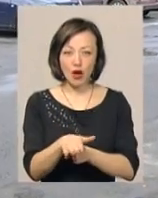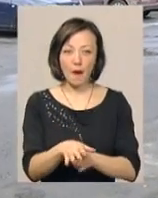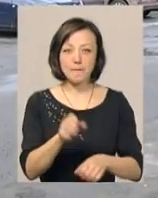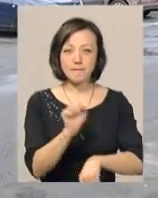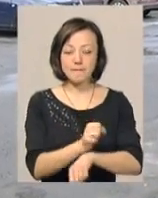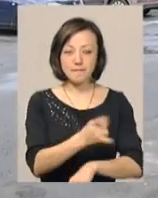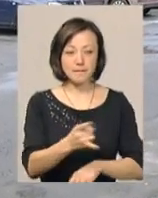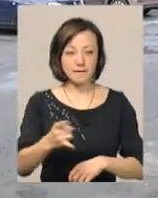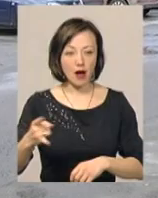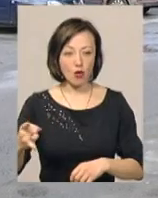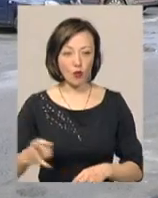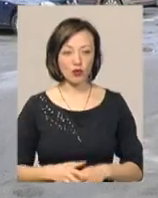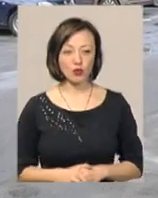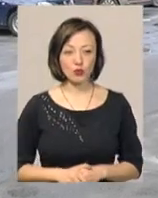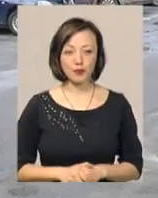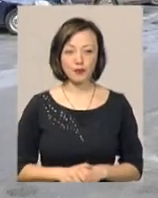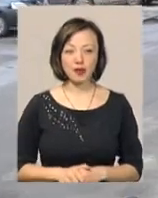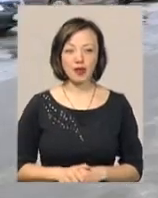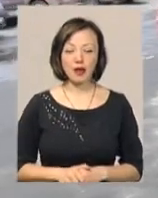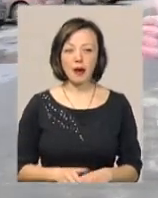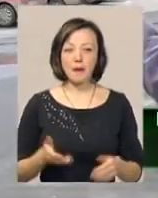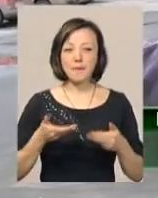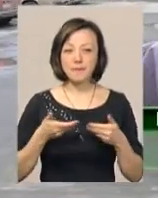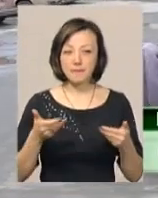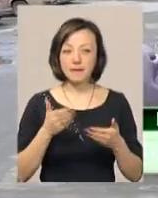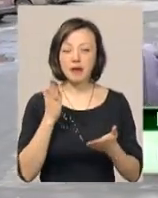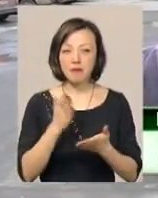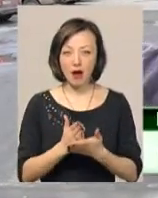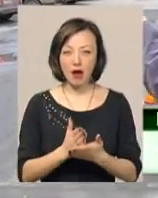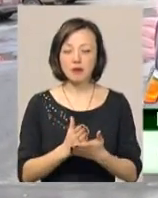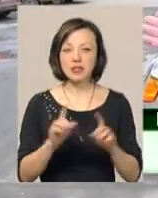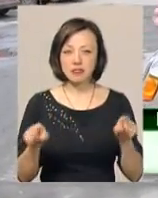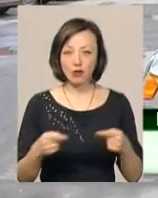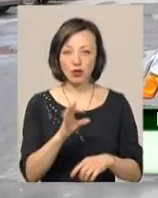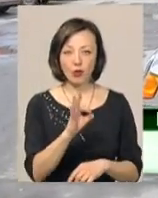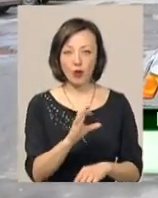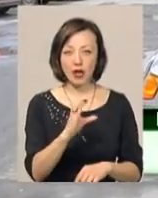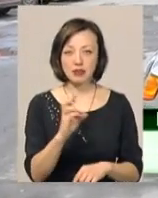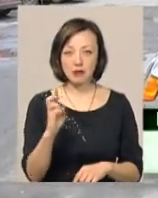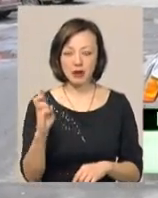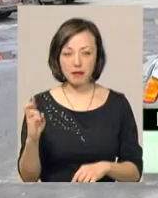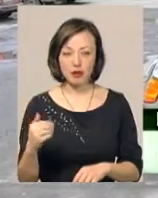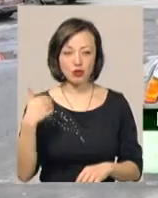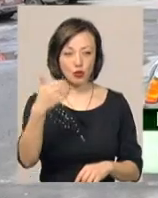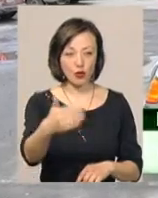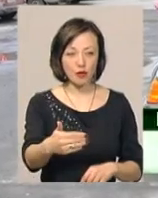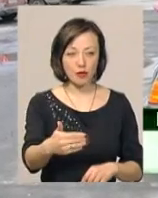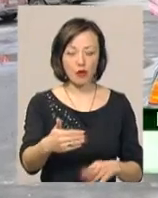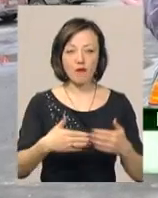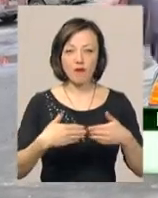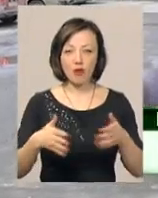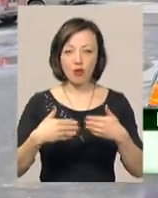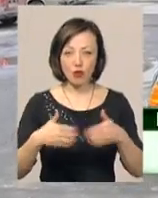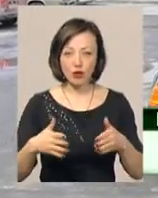парковку. Ми поки також маємо ОСББ створене з тої сторони. Ворота,